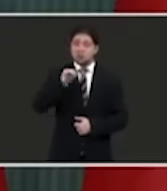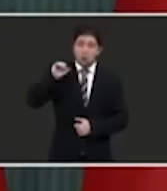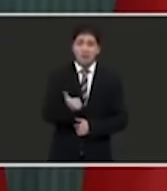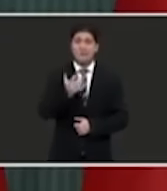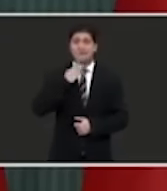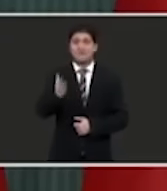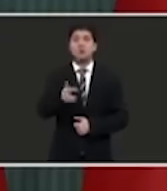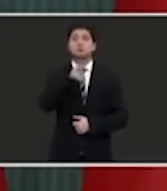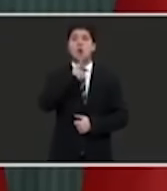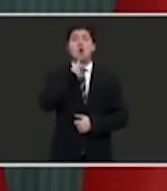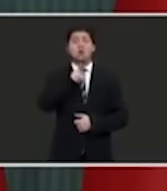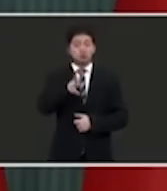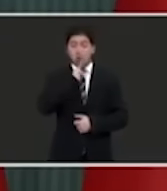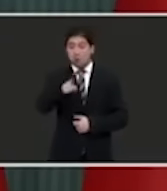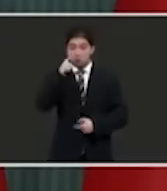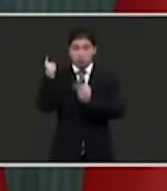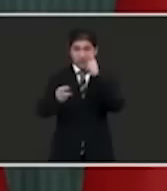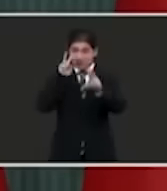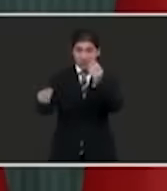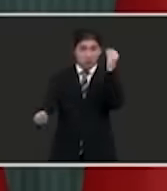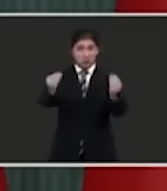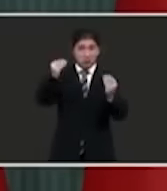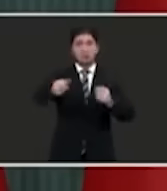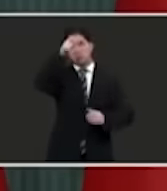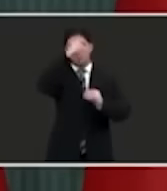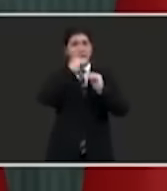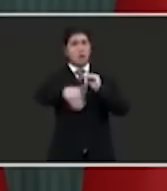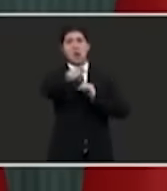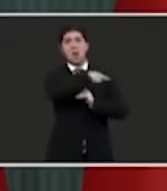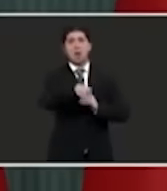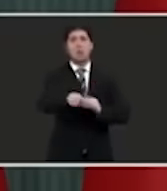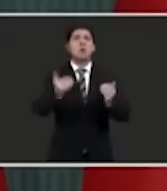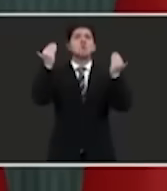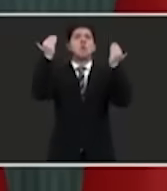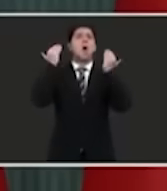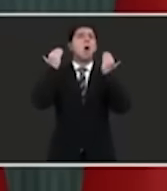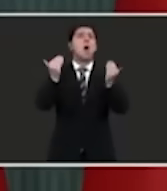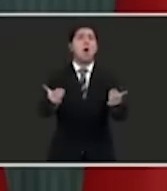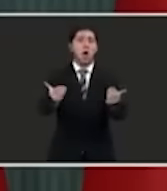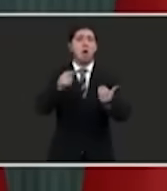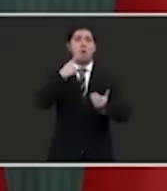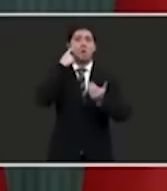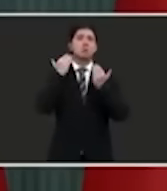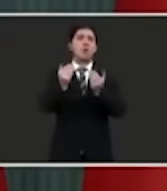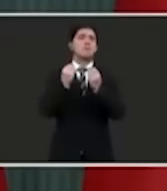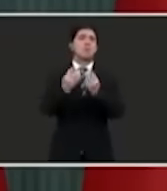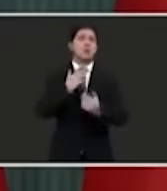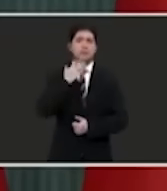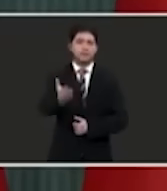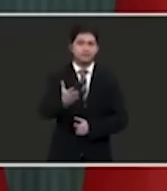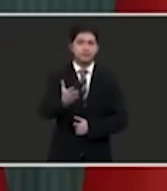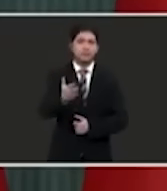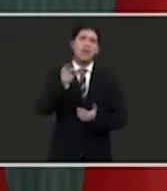son gelişmeler karşısında da milletimiz duasını ona göre yapmakta,